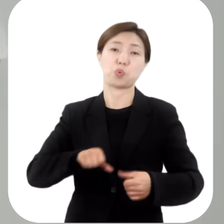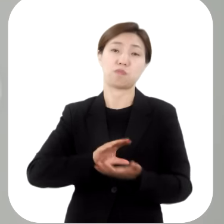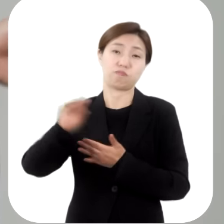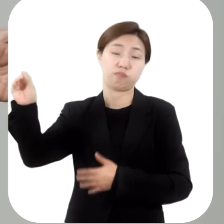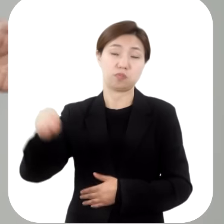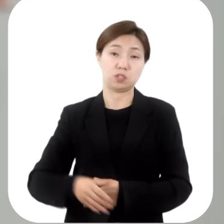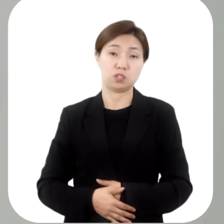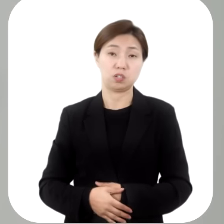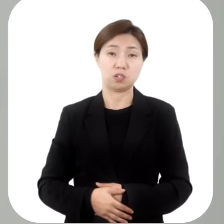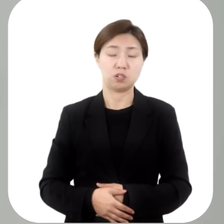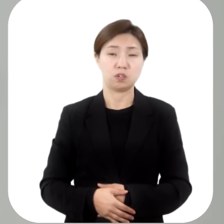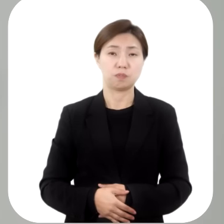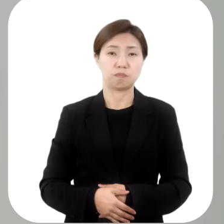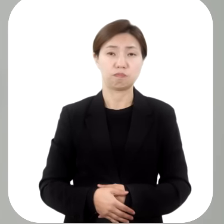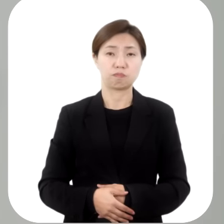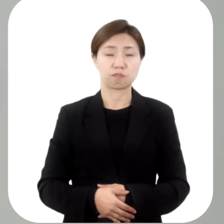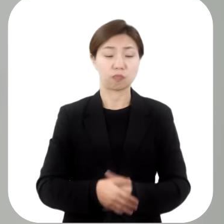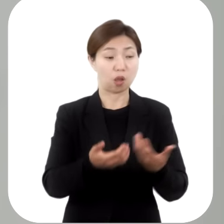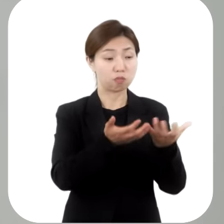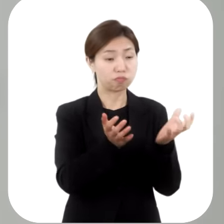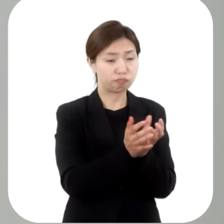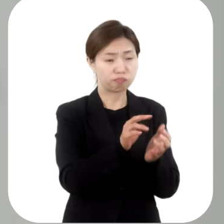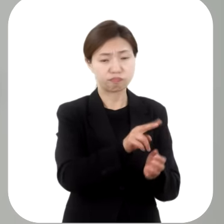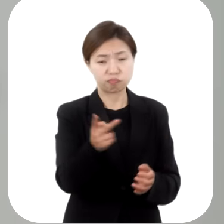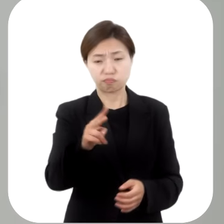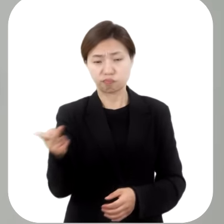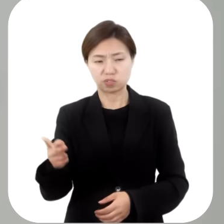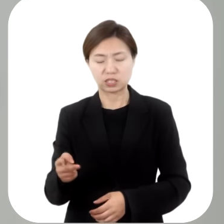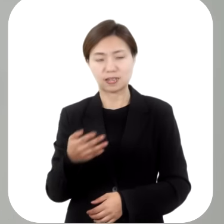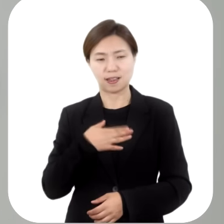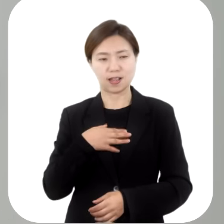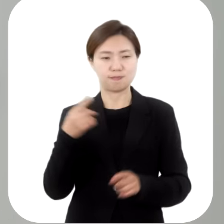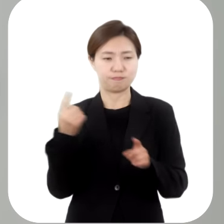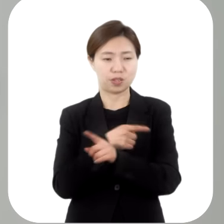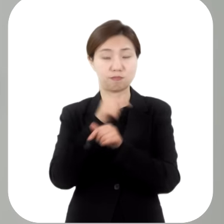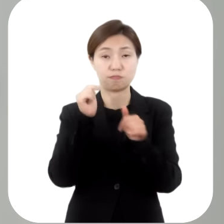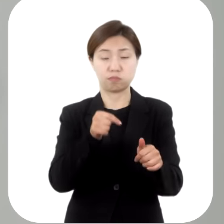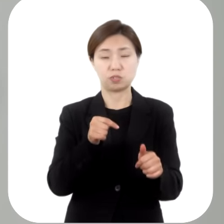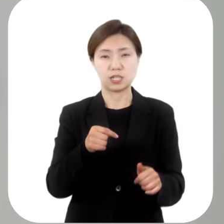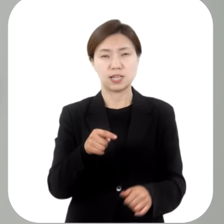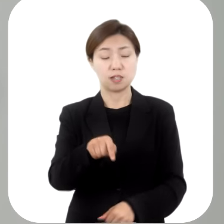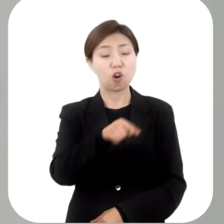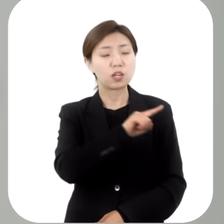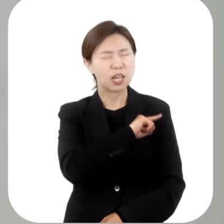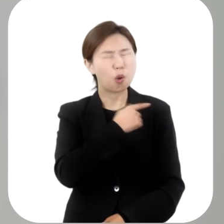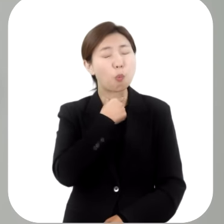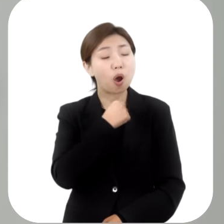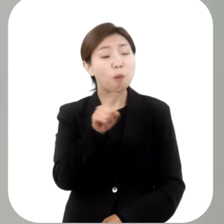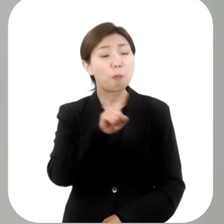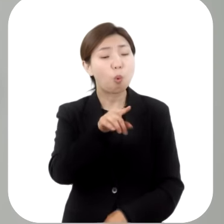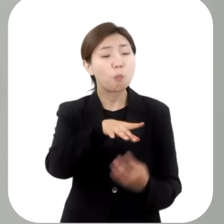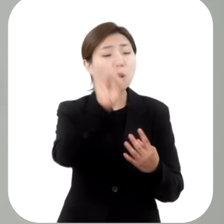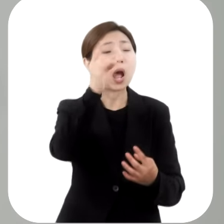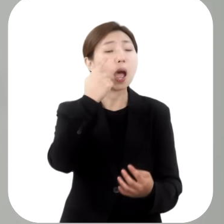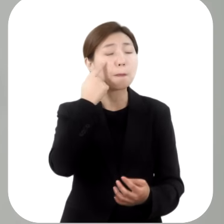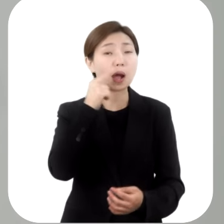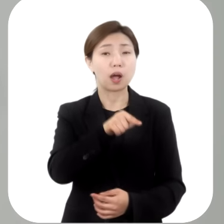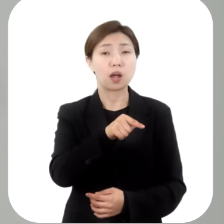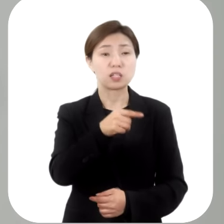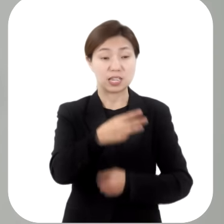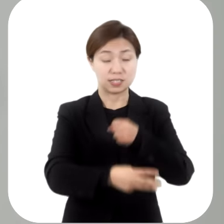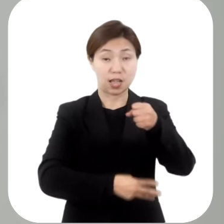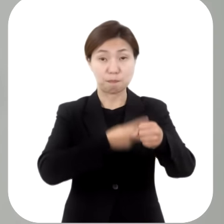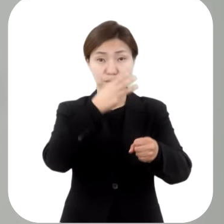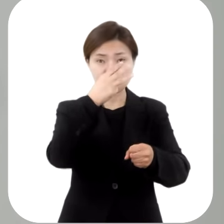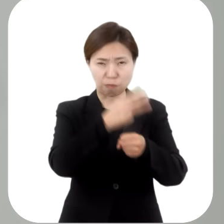그러면 나가든지 부서를 옮겨주든지 이래야 되는데 이제 제가 어떤 지침을 줘서 자기가 제일 원하는 걸 선택하게